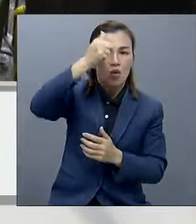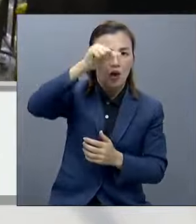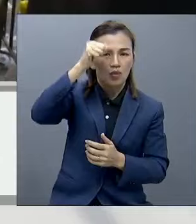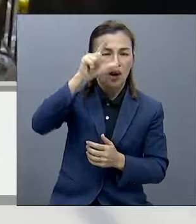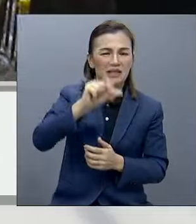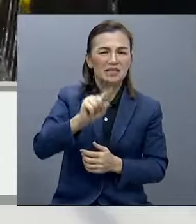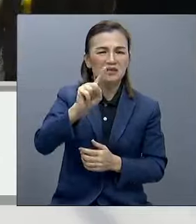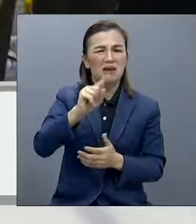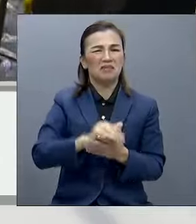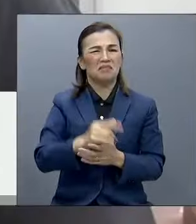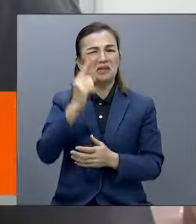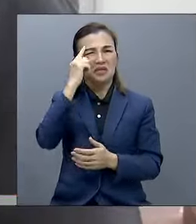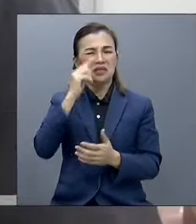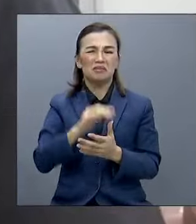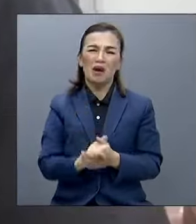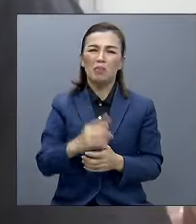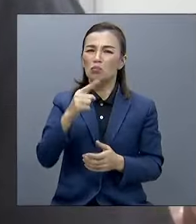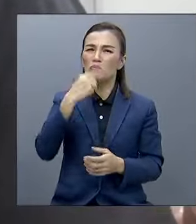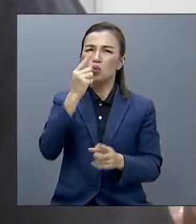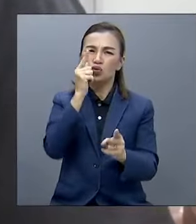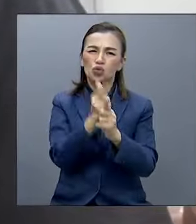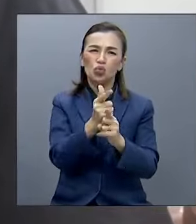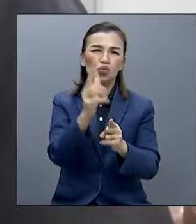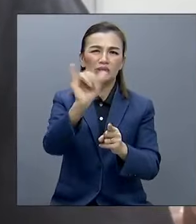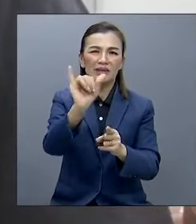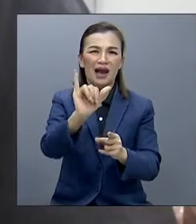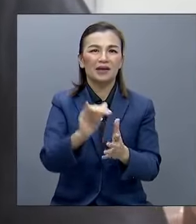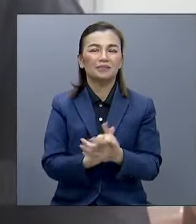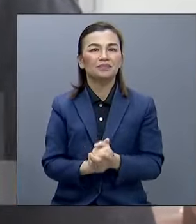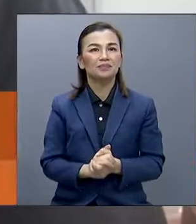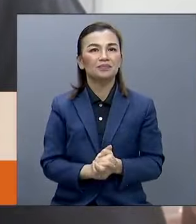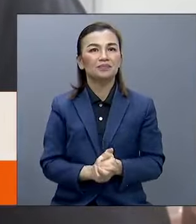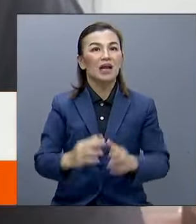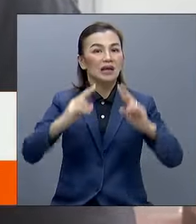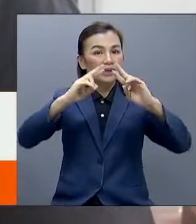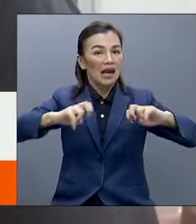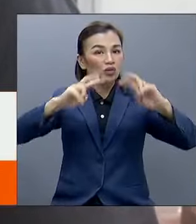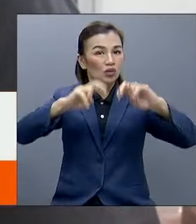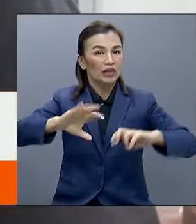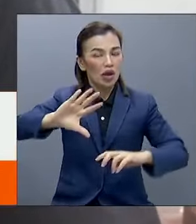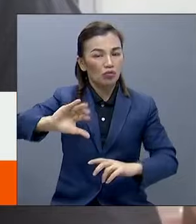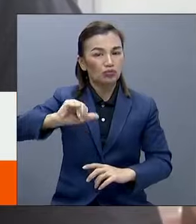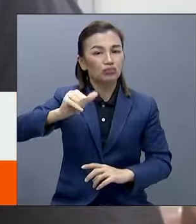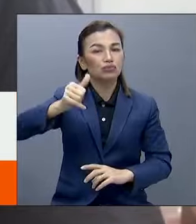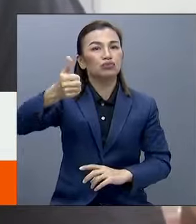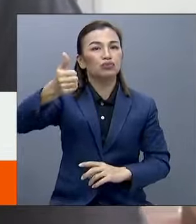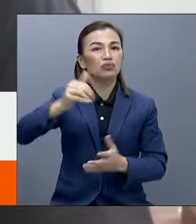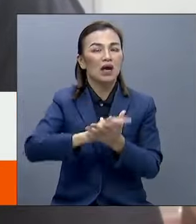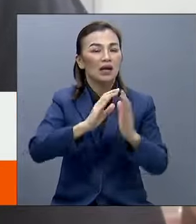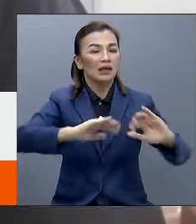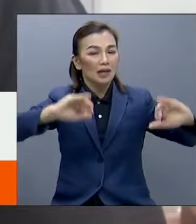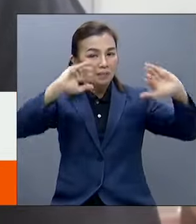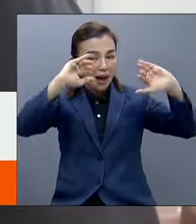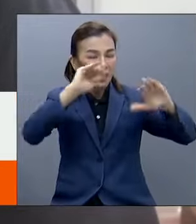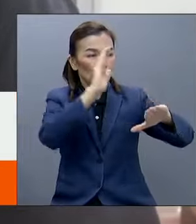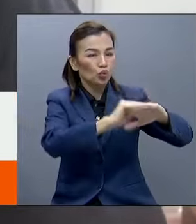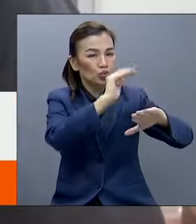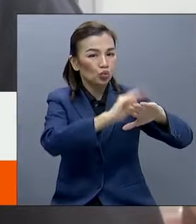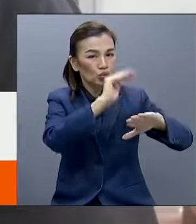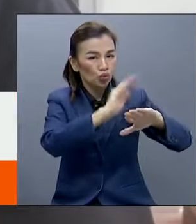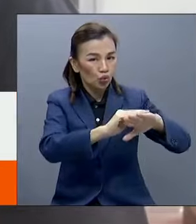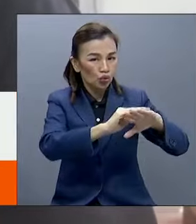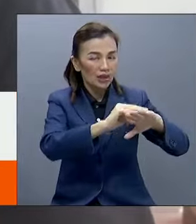ได้นะครับเป็นผลมาจากอ่านักท่องเที่ยวฟื้นกลับมาหรือไม่เป็นผลจากภาครัฐพยายามที่จะกระตุ้นในส่วนของ